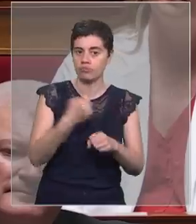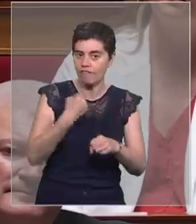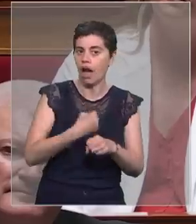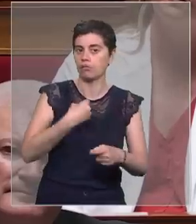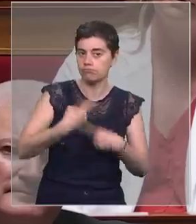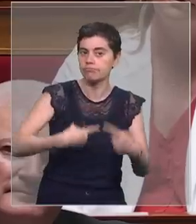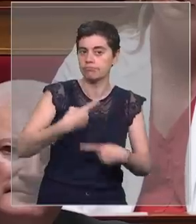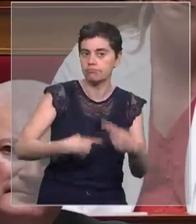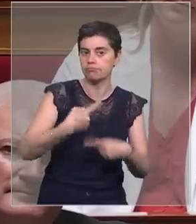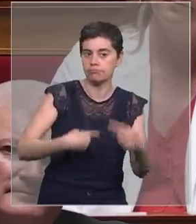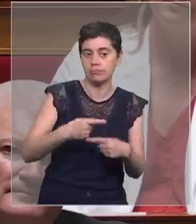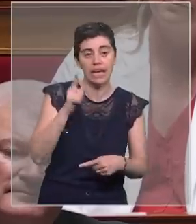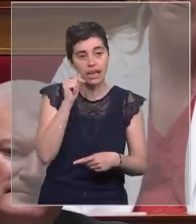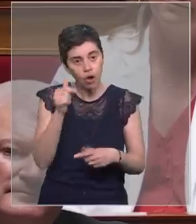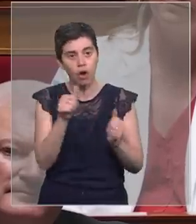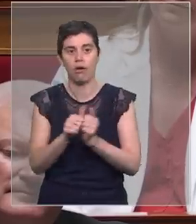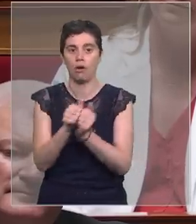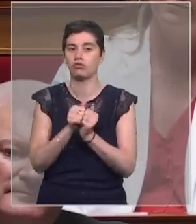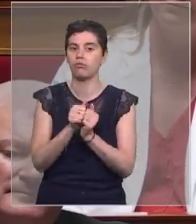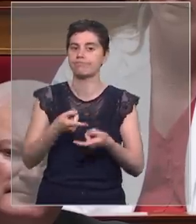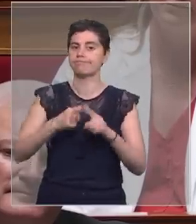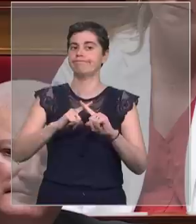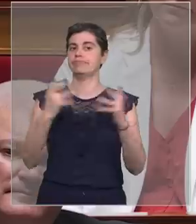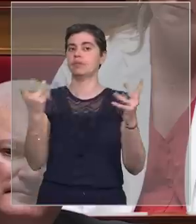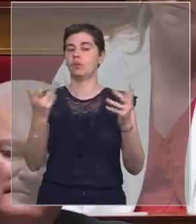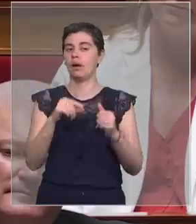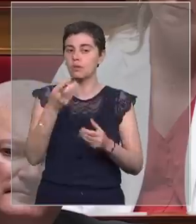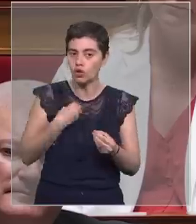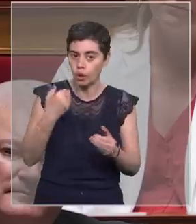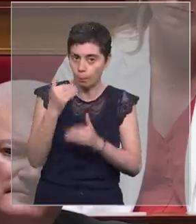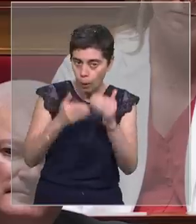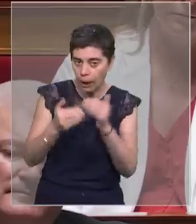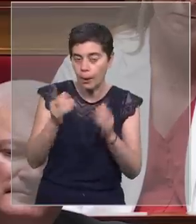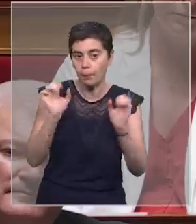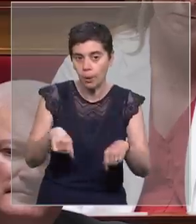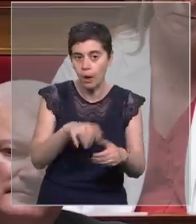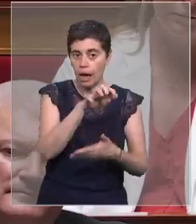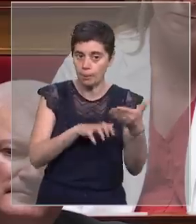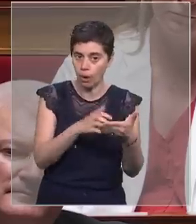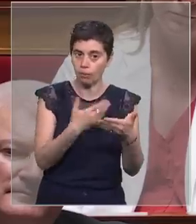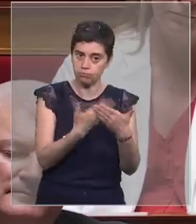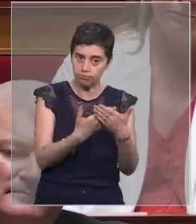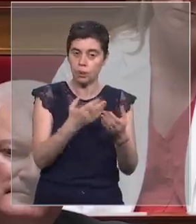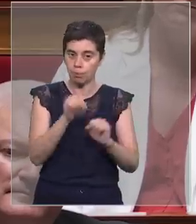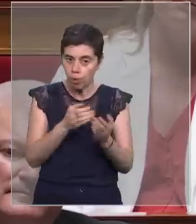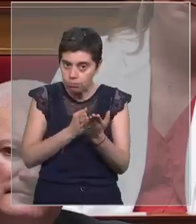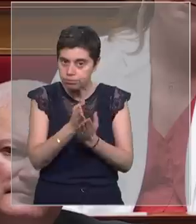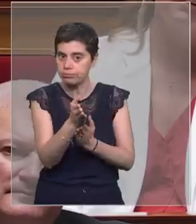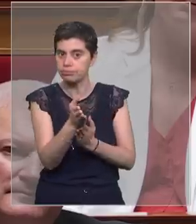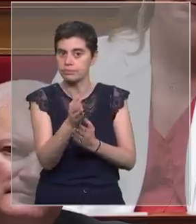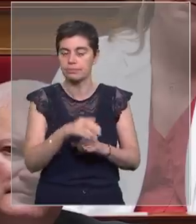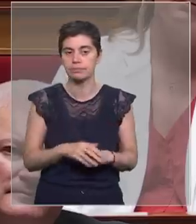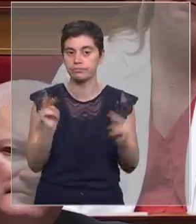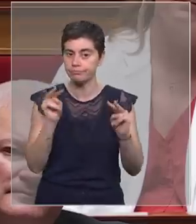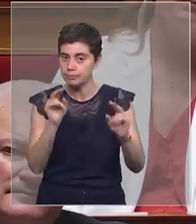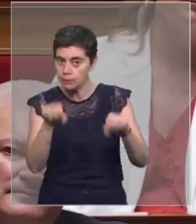convaincue que nos efforts collectifs nous permettront encore de progresser et ce rapport nous montre le chemin. Pouvez-vous préciser à la